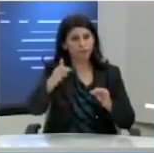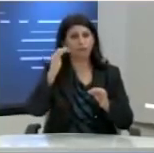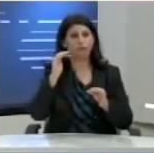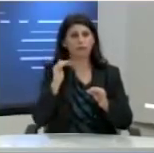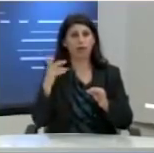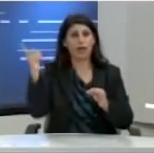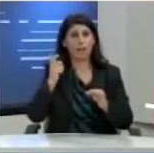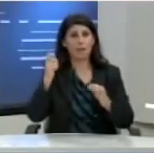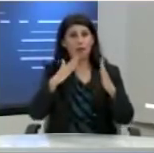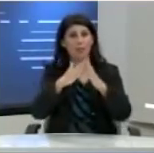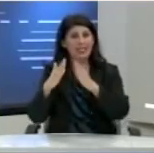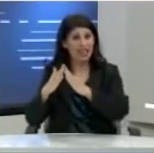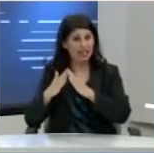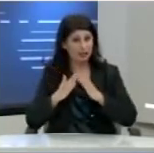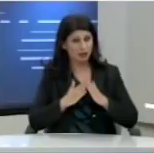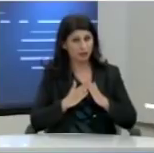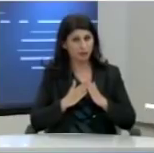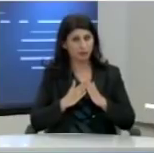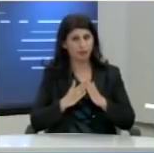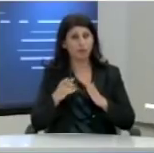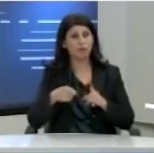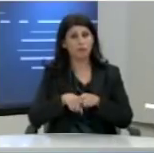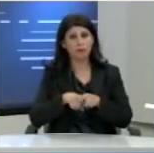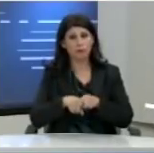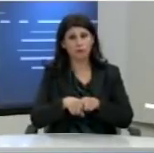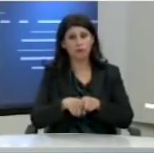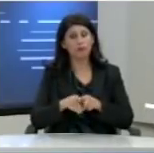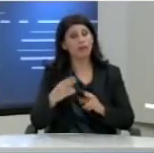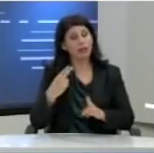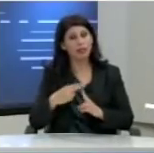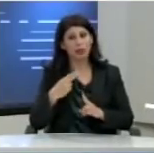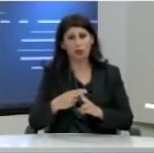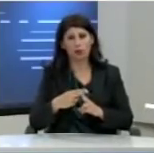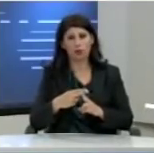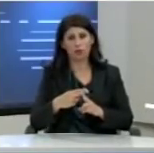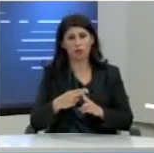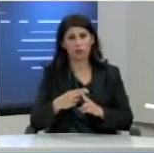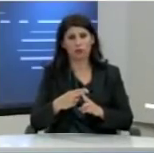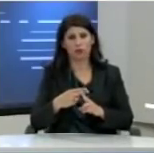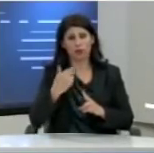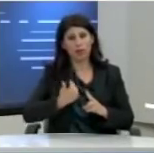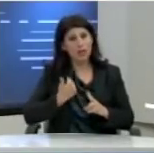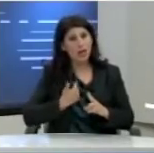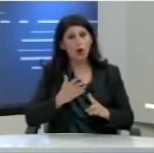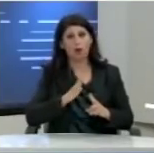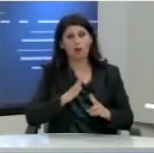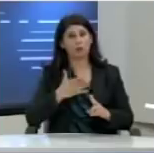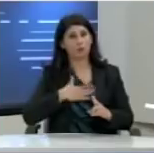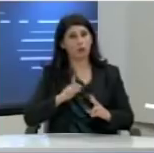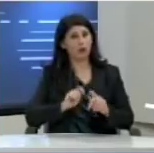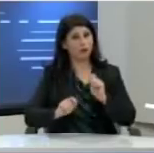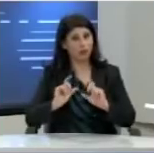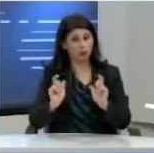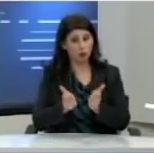Επίδομα στέγασης που αφορά ως επιτοπλίστων και νέους ανθρώπους που θέλουν να φτιάξουν